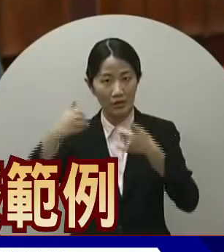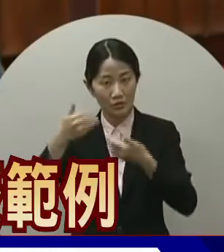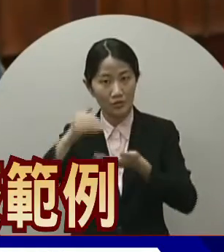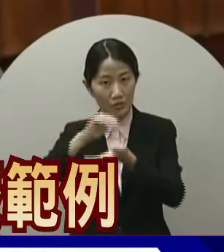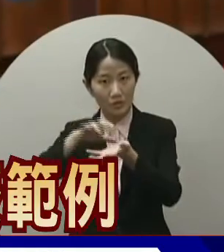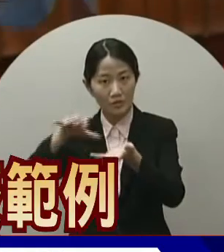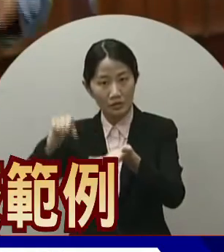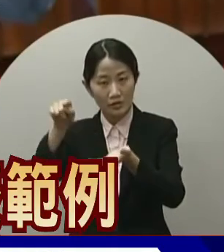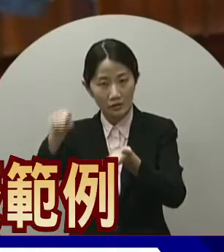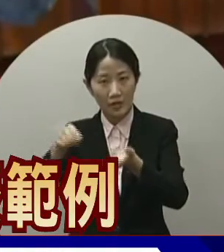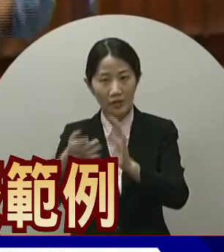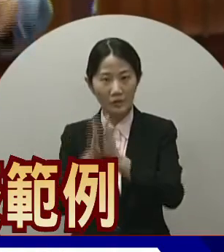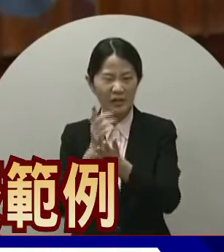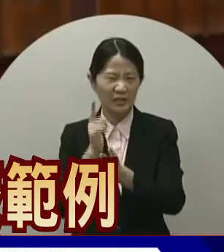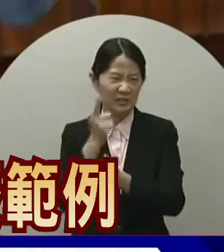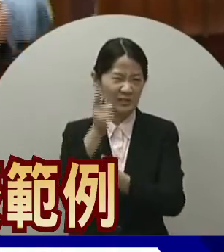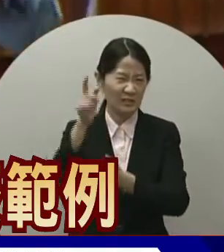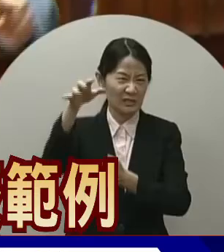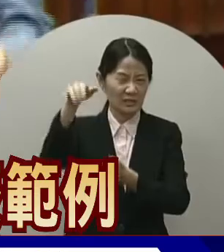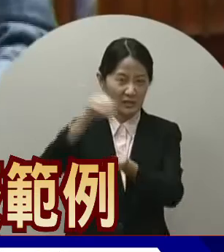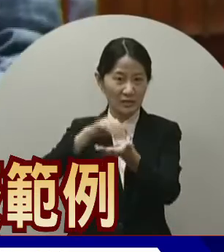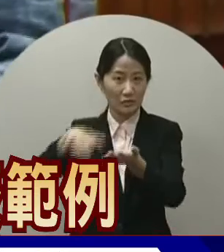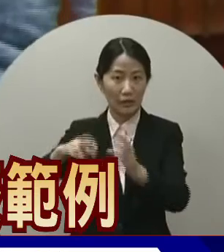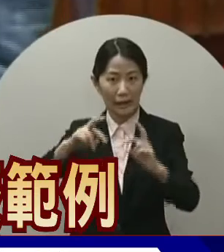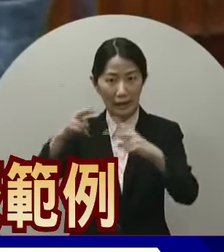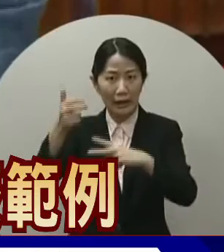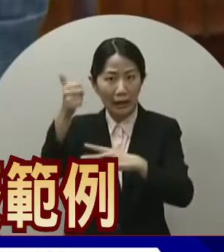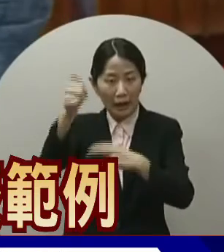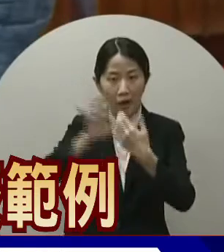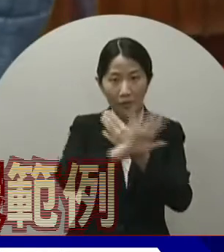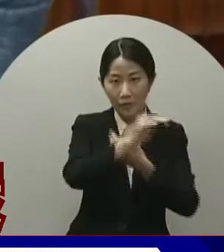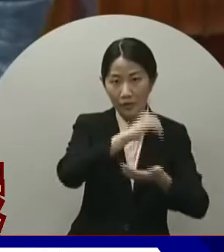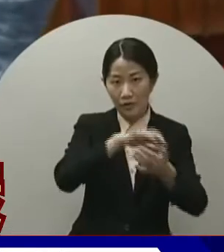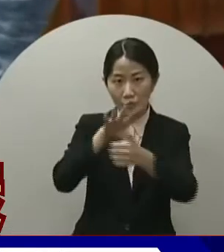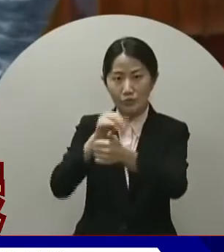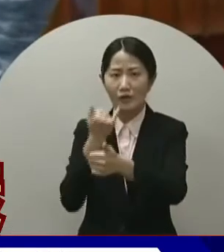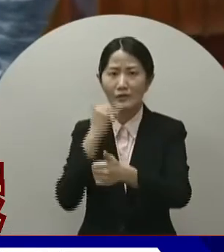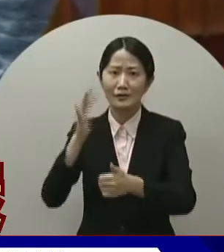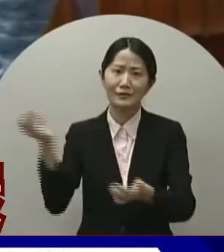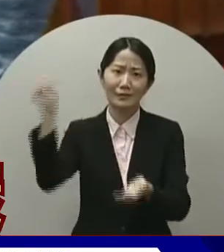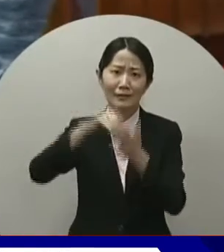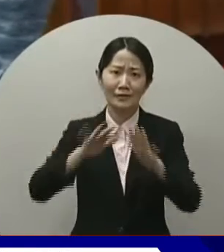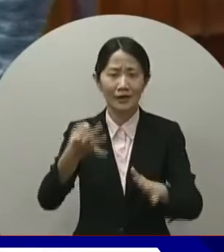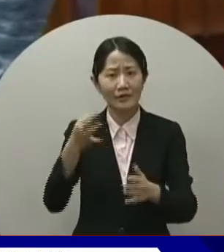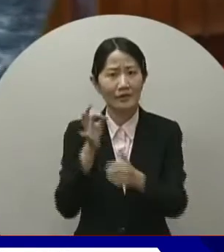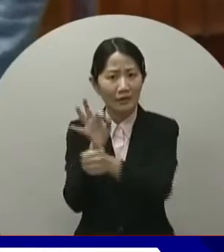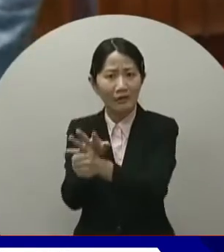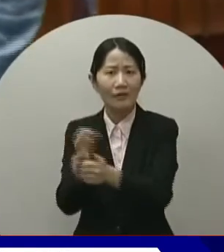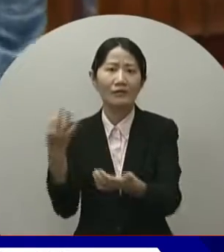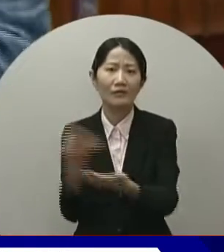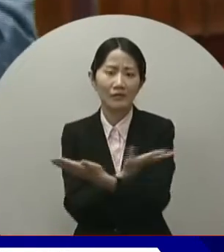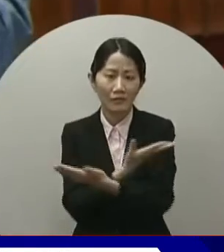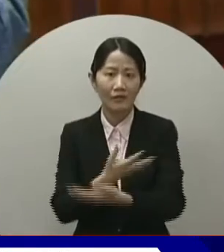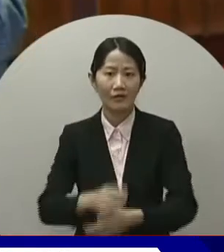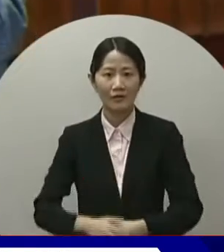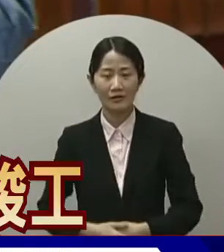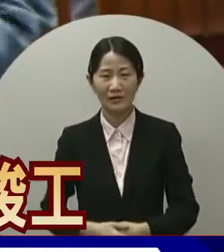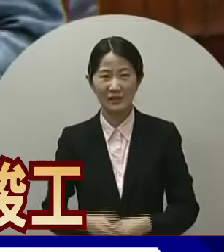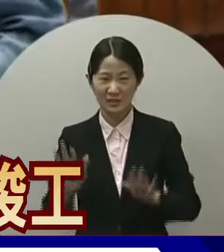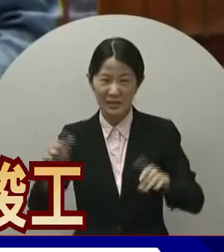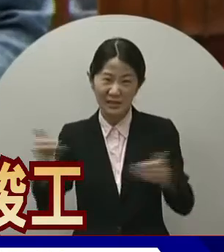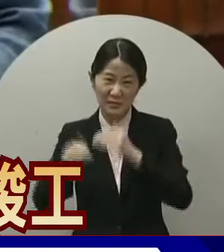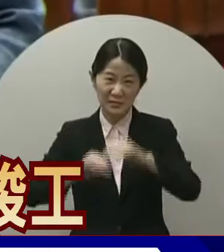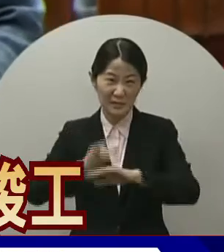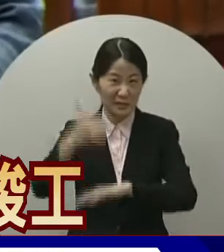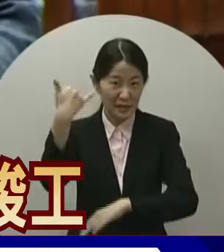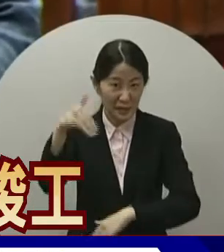游医院甲变一个偏乡医疗的范例。”结果尾也甲伊创啊！你讲我无够钱，来咧无钱，还未起好呢。